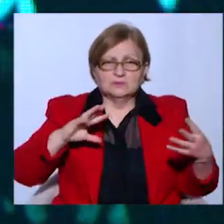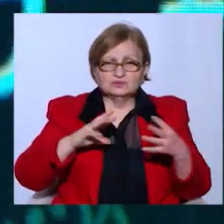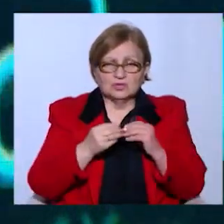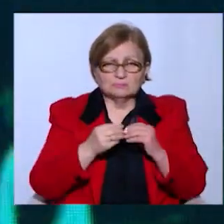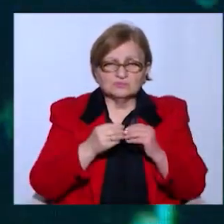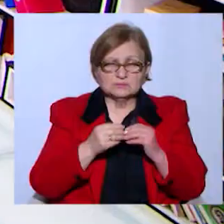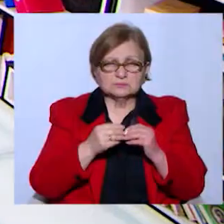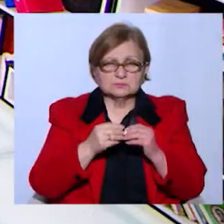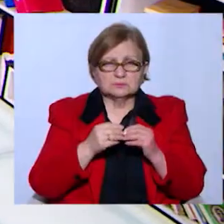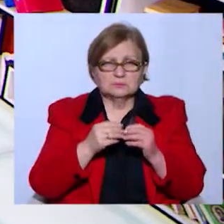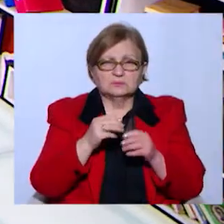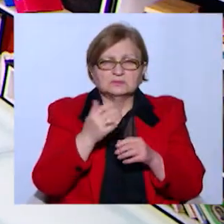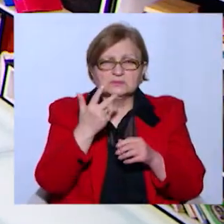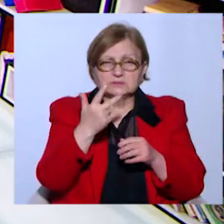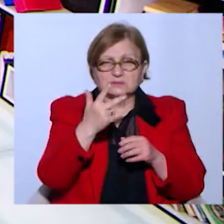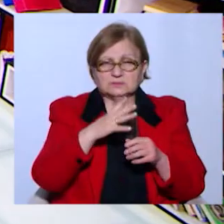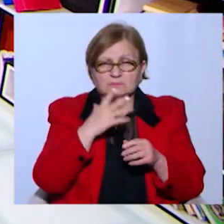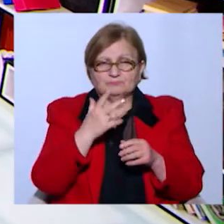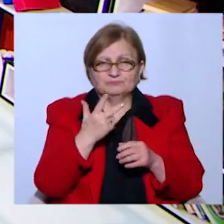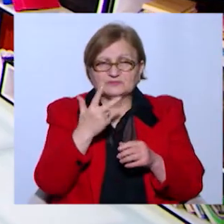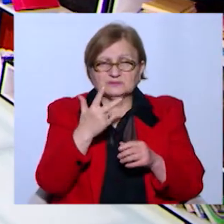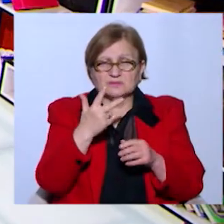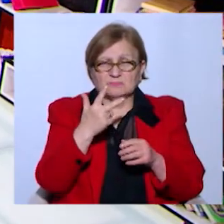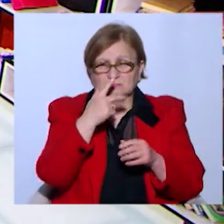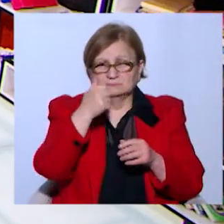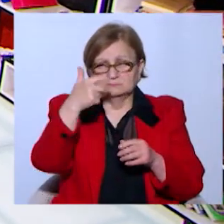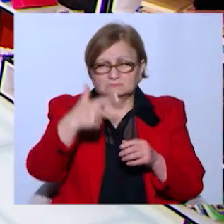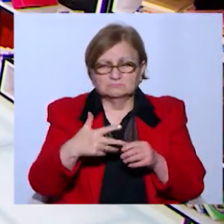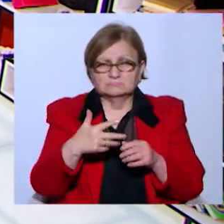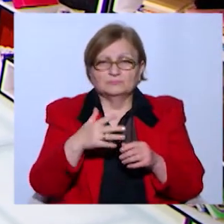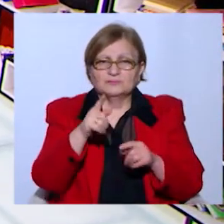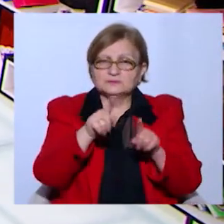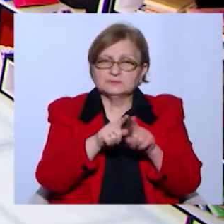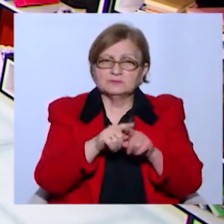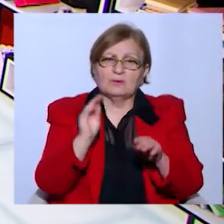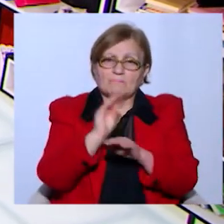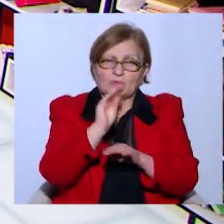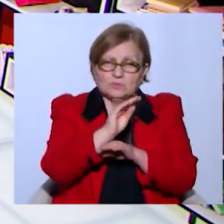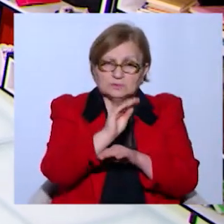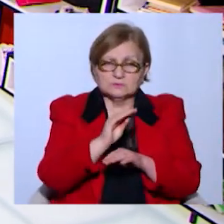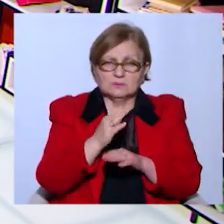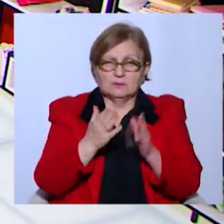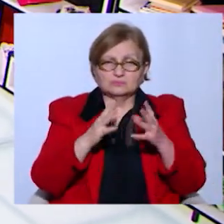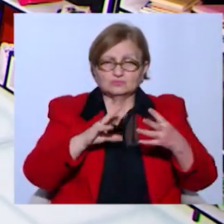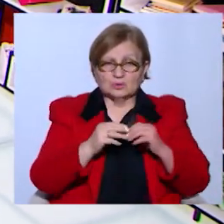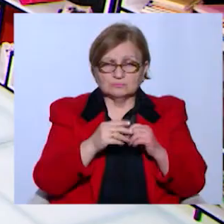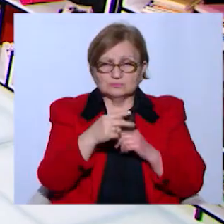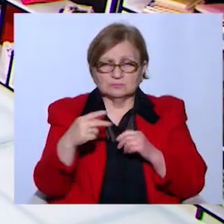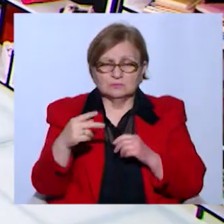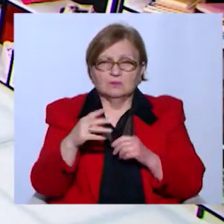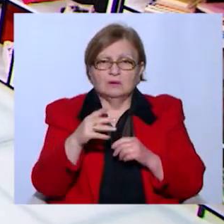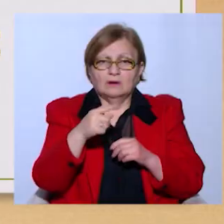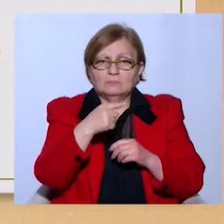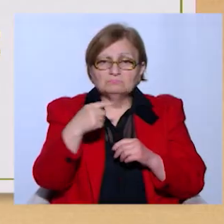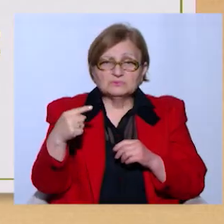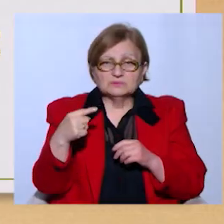იქნება 3n კვადრატ მინუს 2n, ეს აუცილებლად არითმეტიკული პროგრესია იქნება, ხოლო თუ ჯამის ფორმულა იქნება 3n კვადრატ